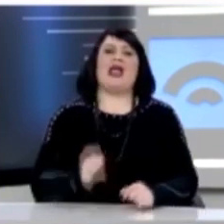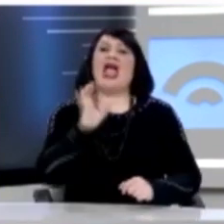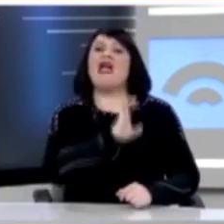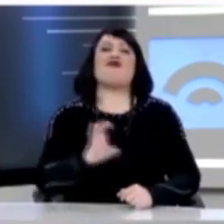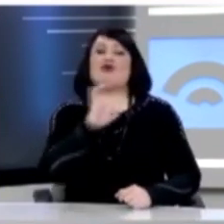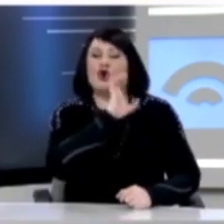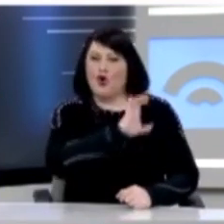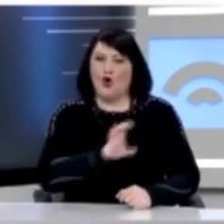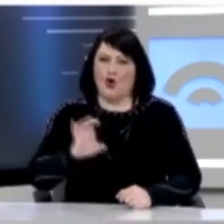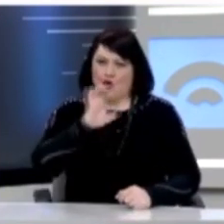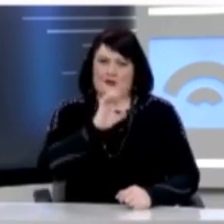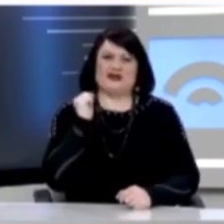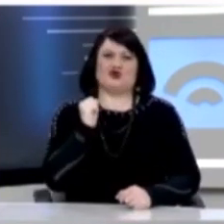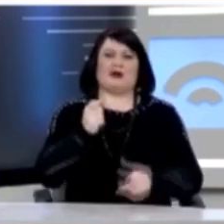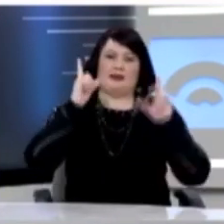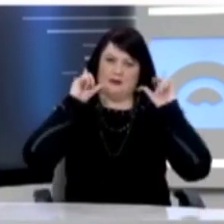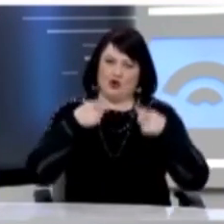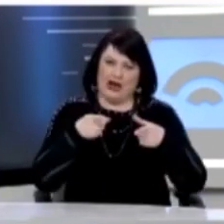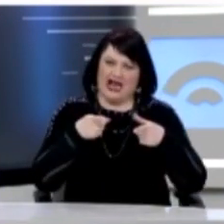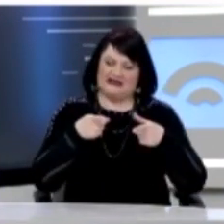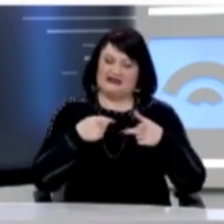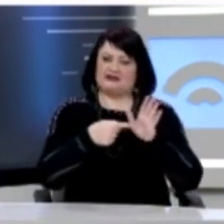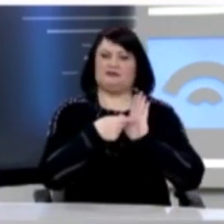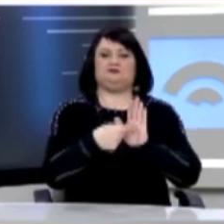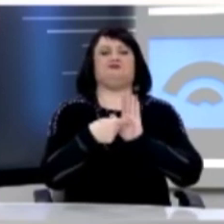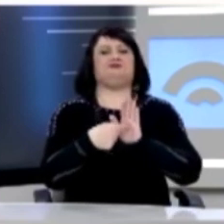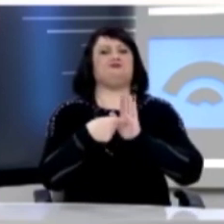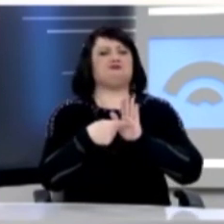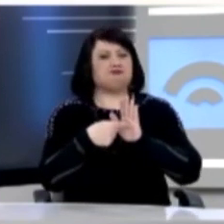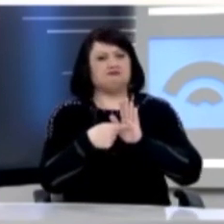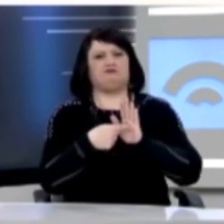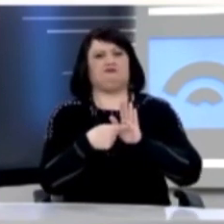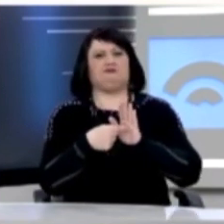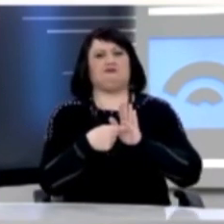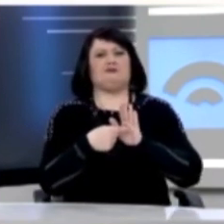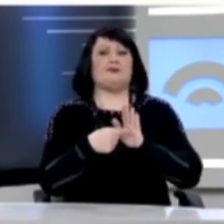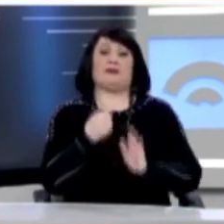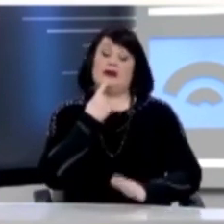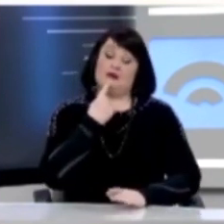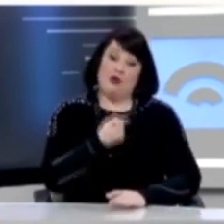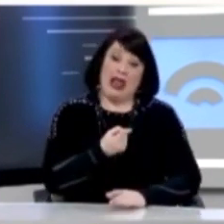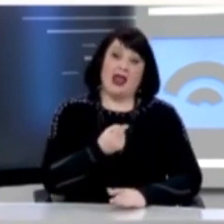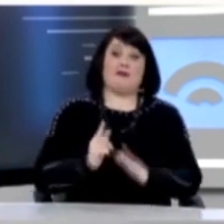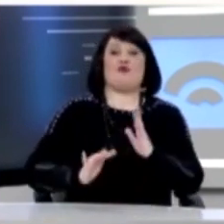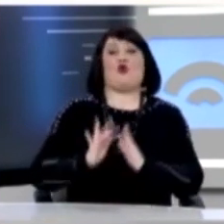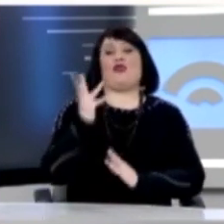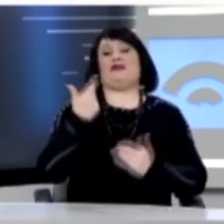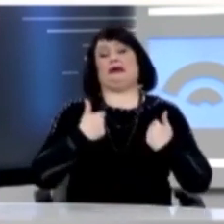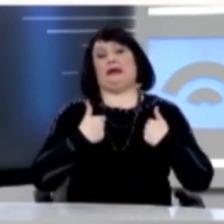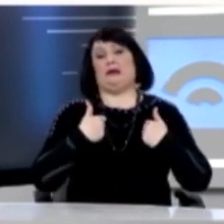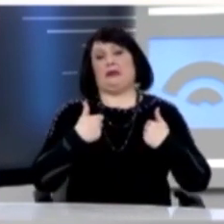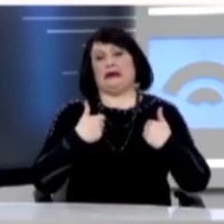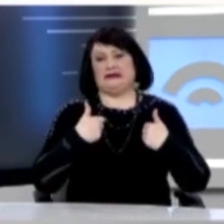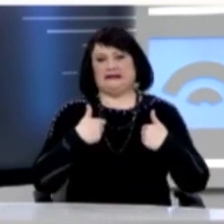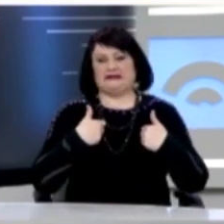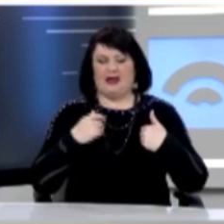όλων αυτών των σοσιαλδημοκρατών που φιγουράρουν πρώτοι και καλύτεροι στο ονομαζόμενο προοδευτικό μέτωπο που